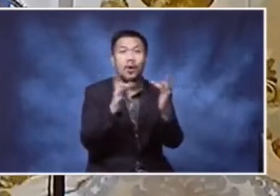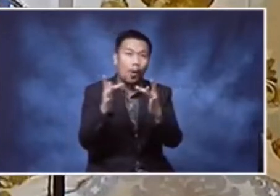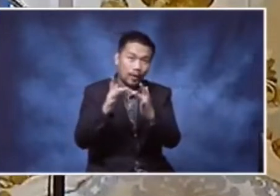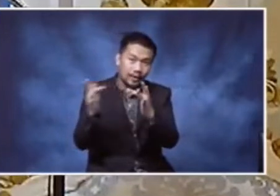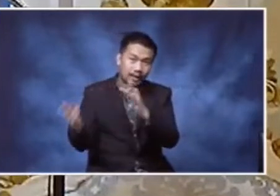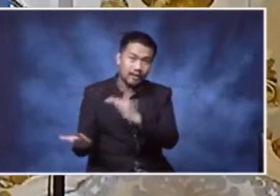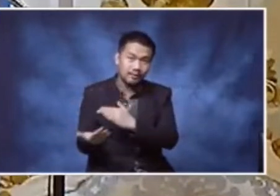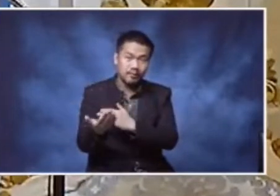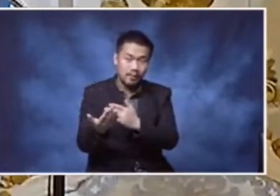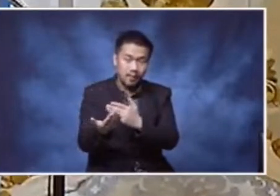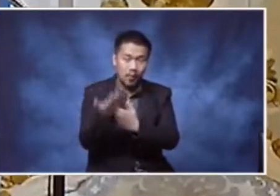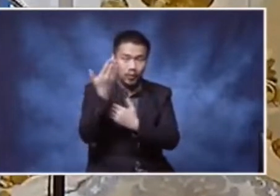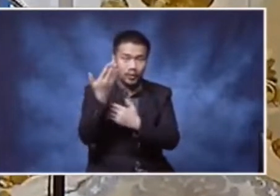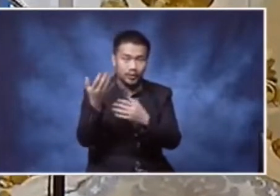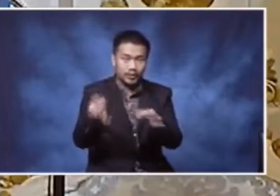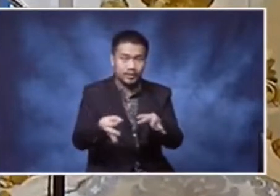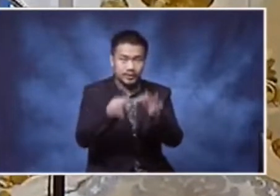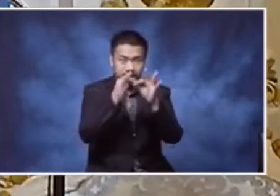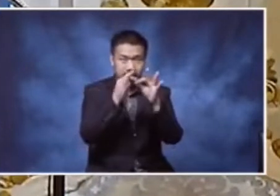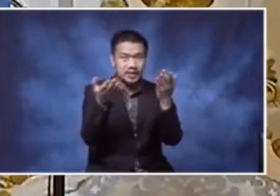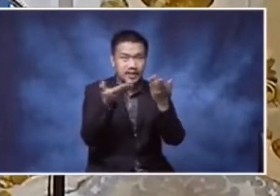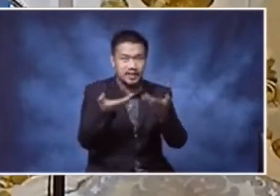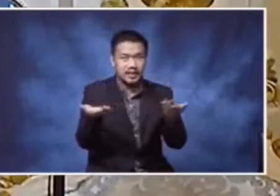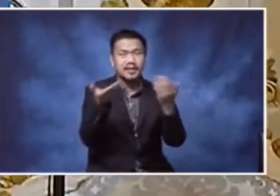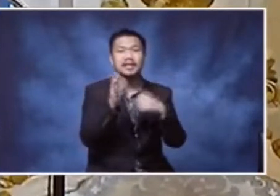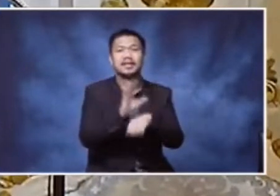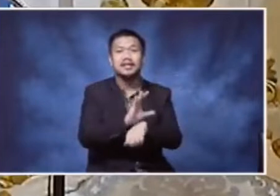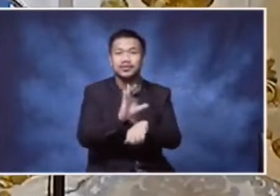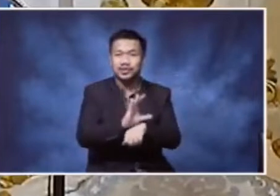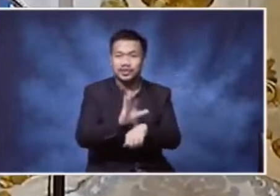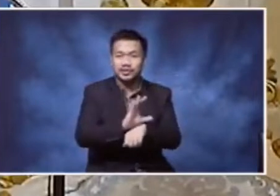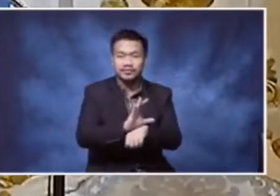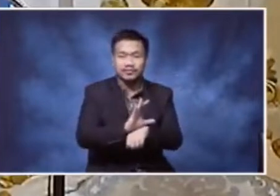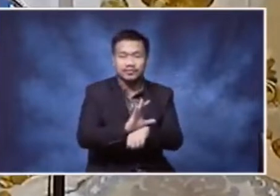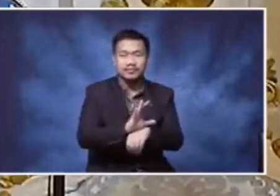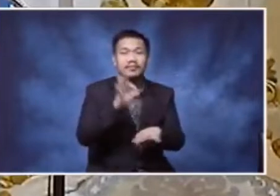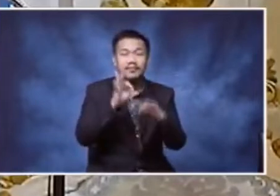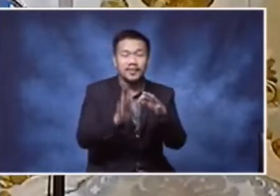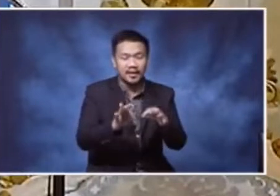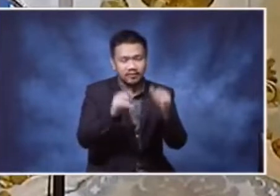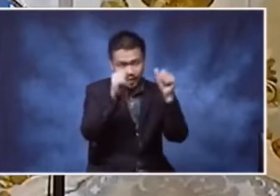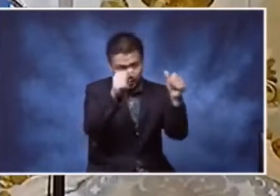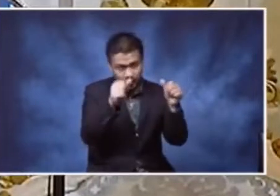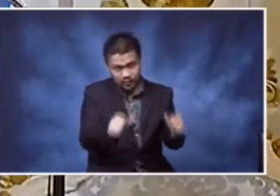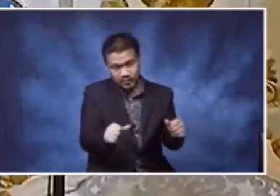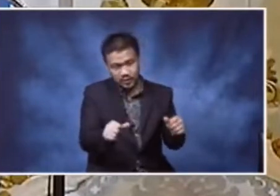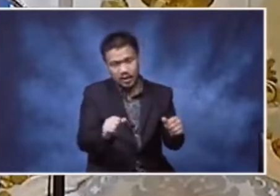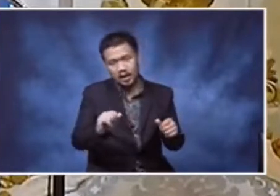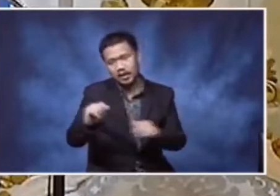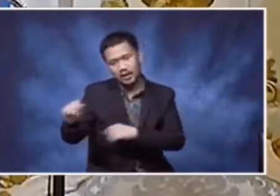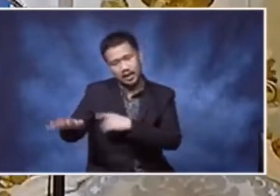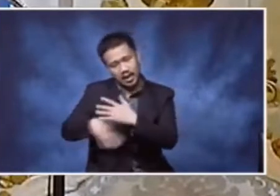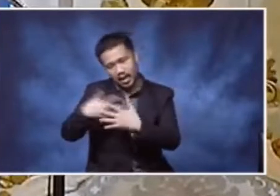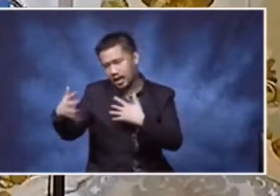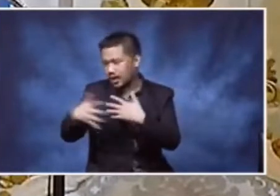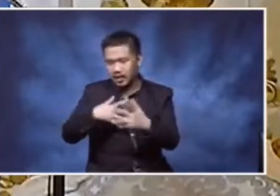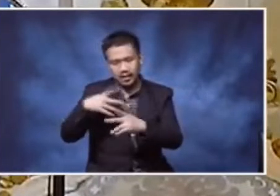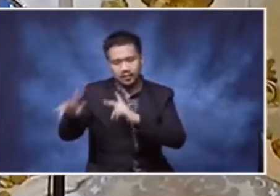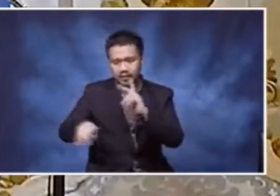misa na ginagawa dito sa inyong simbahan. Kapag nakalagay na dyan, kahit na sino makaka-access na